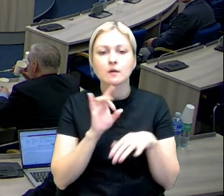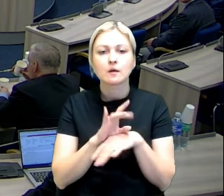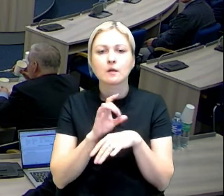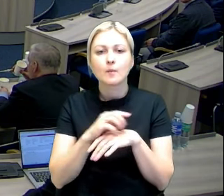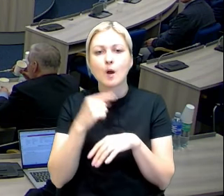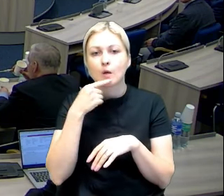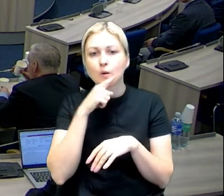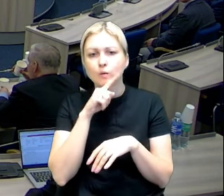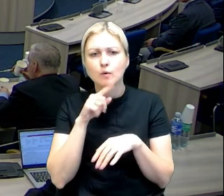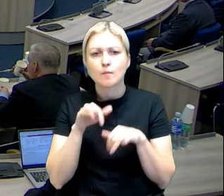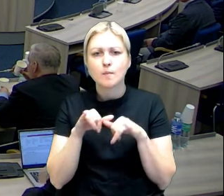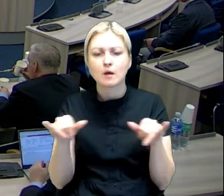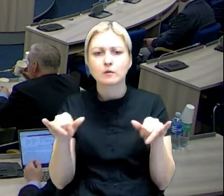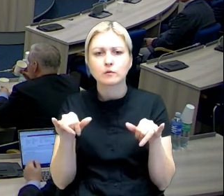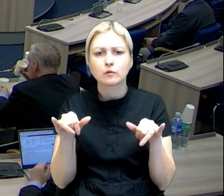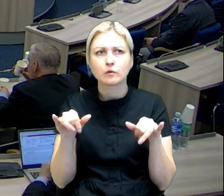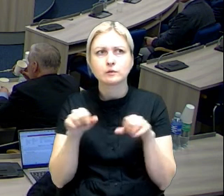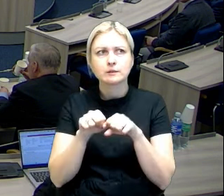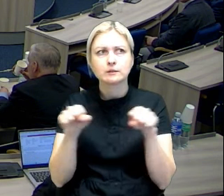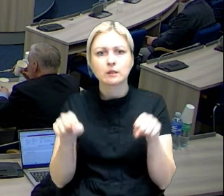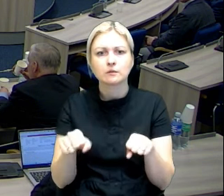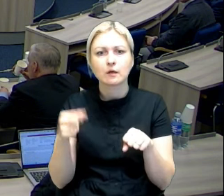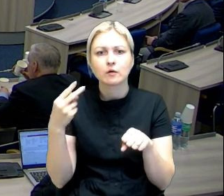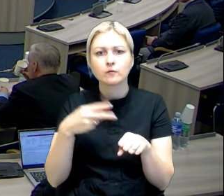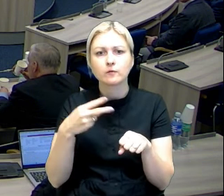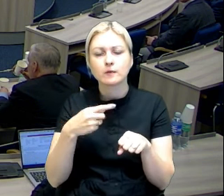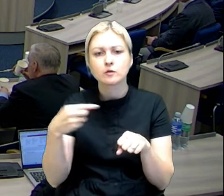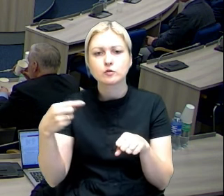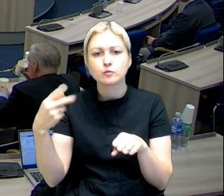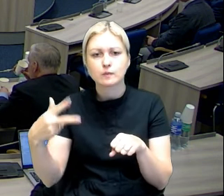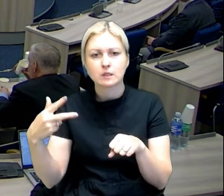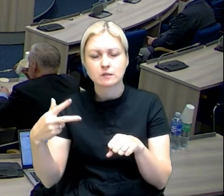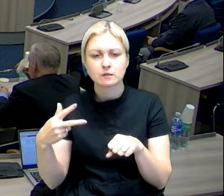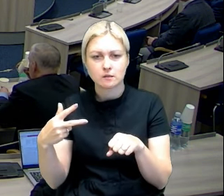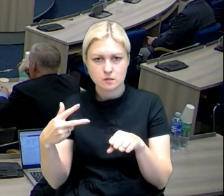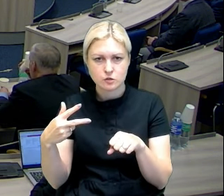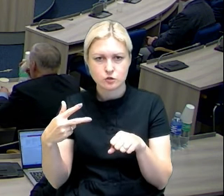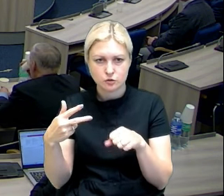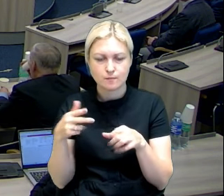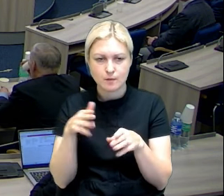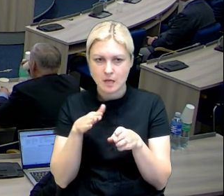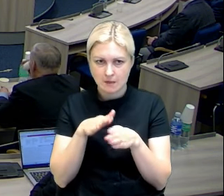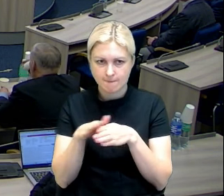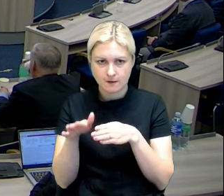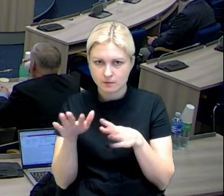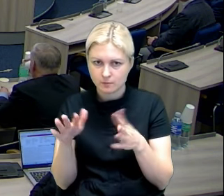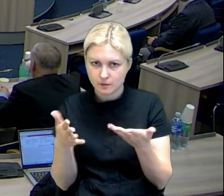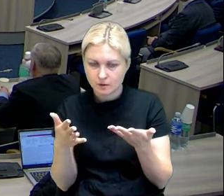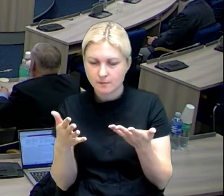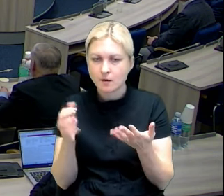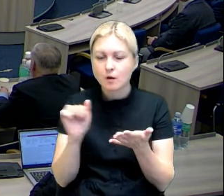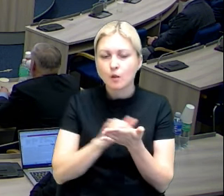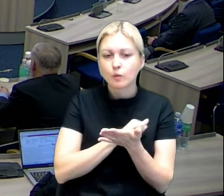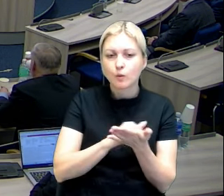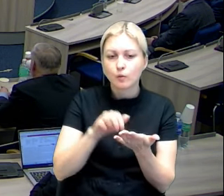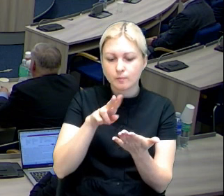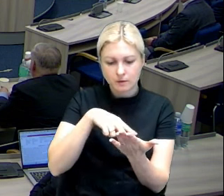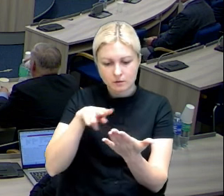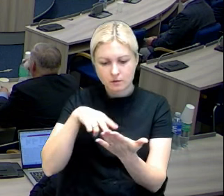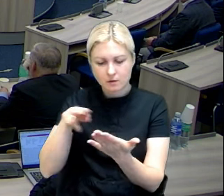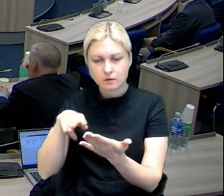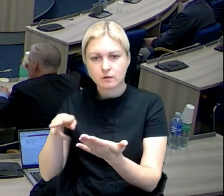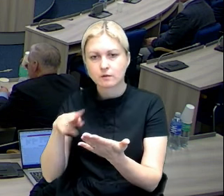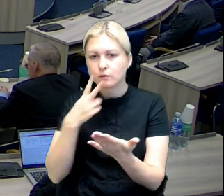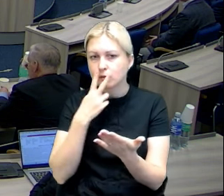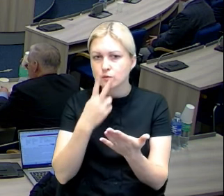plėtros strategijos 2030 įgyvendinimu nagrinėjant dokumentus viena iš pagrindinių atsakingų institucijų dar